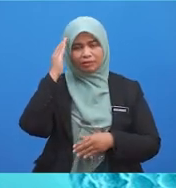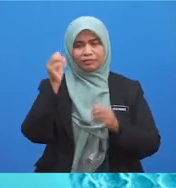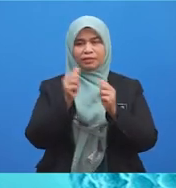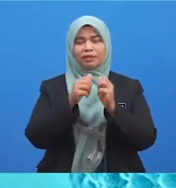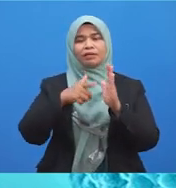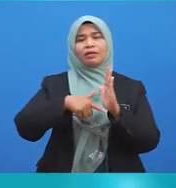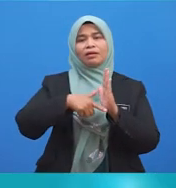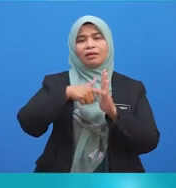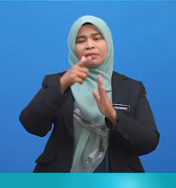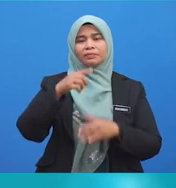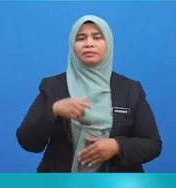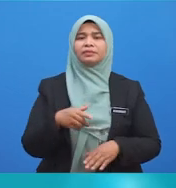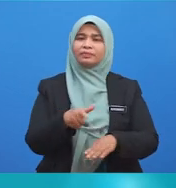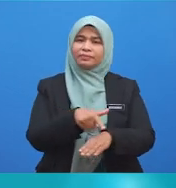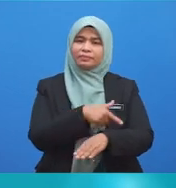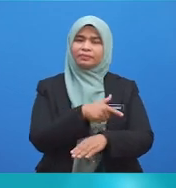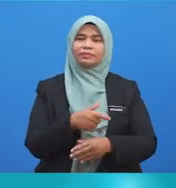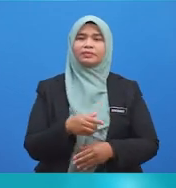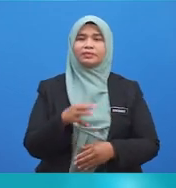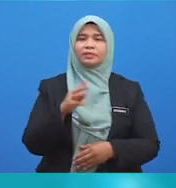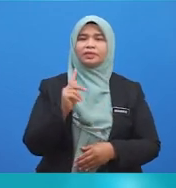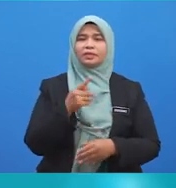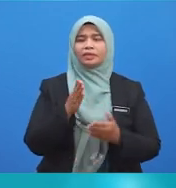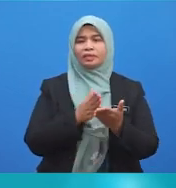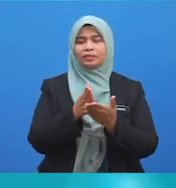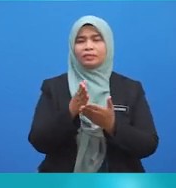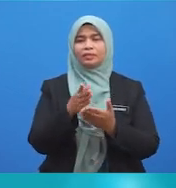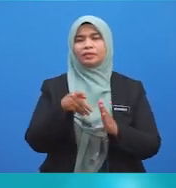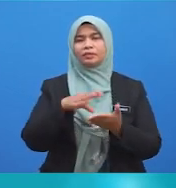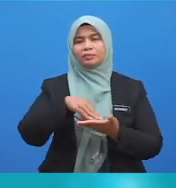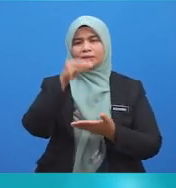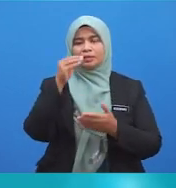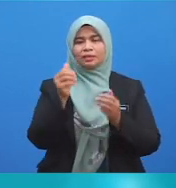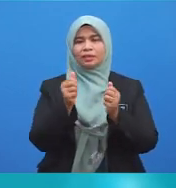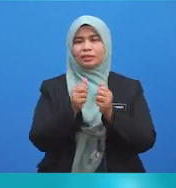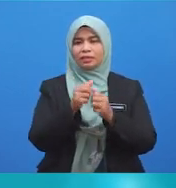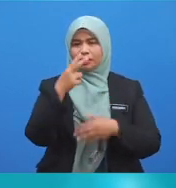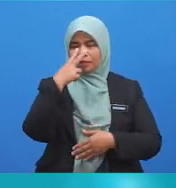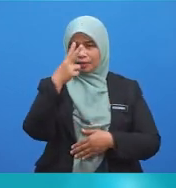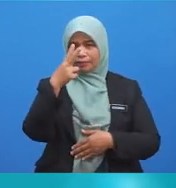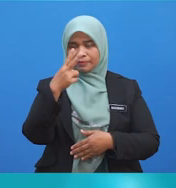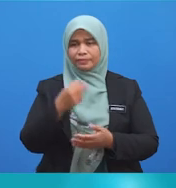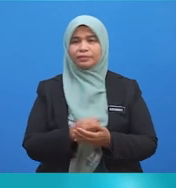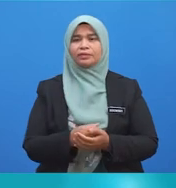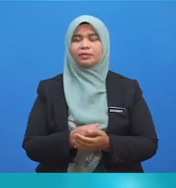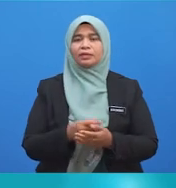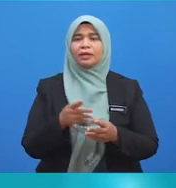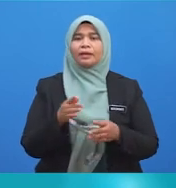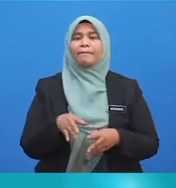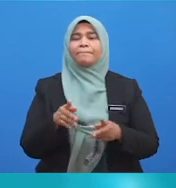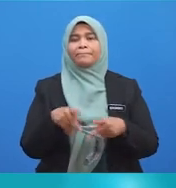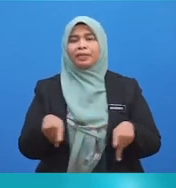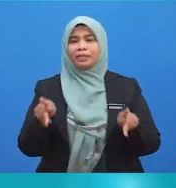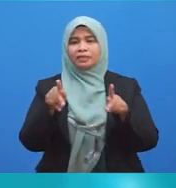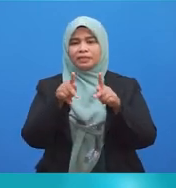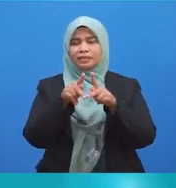kan? Murid-murid, kita teruskan lagi pembelajaran kita dengan memerhatikan peristiwa